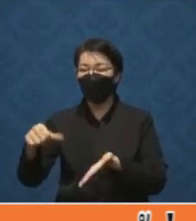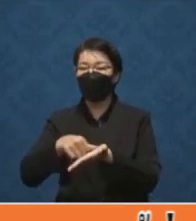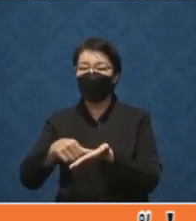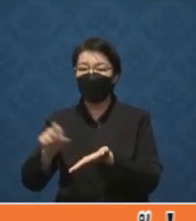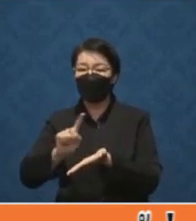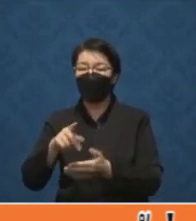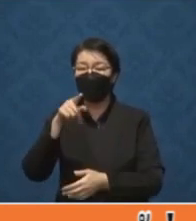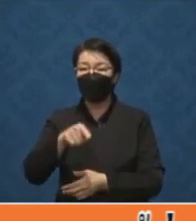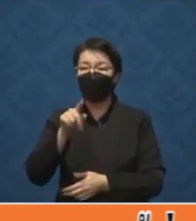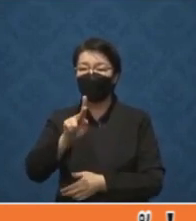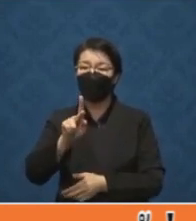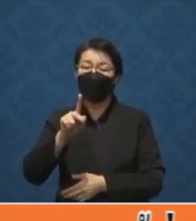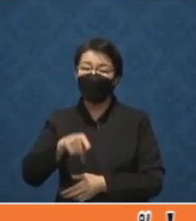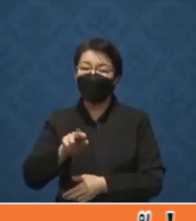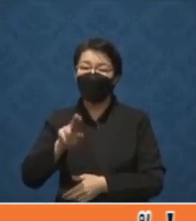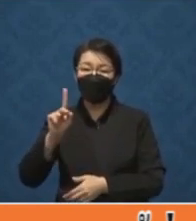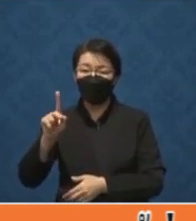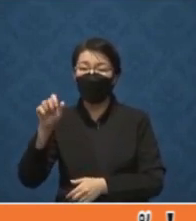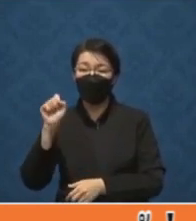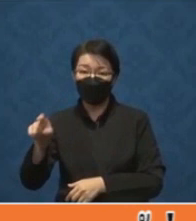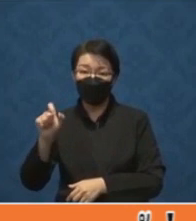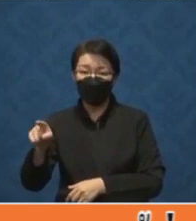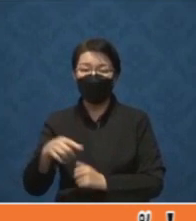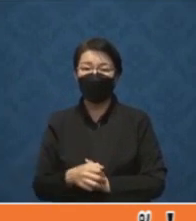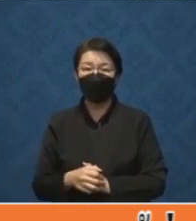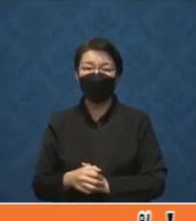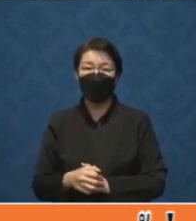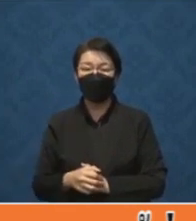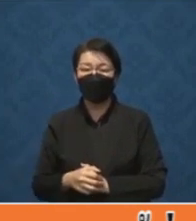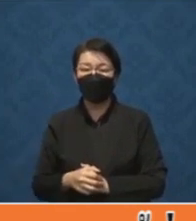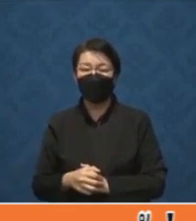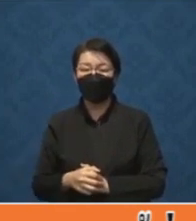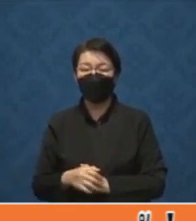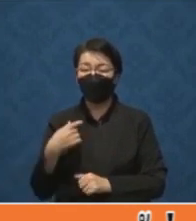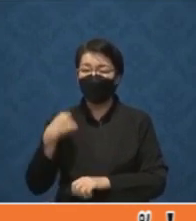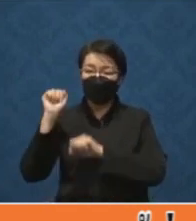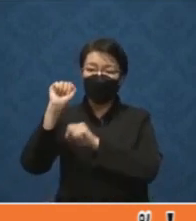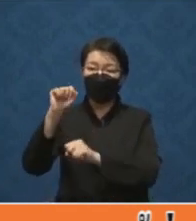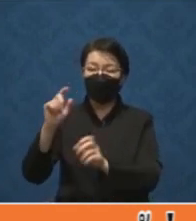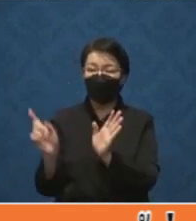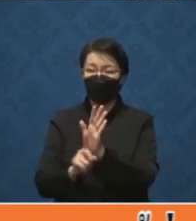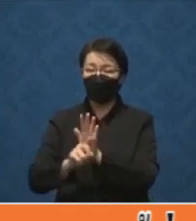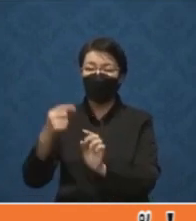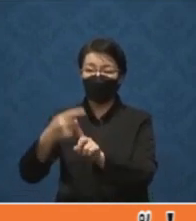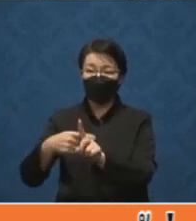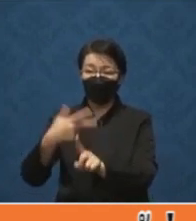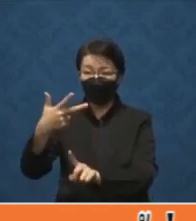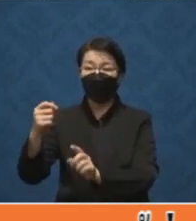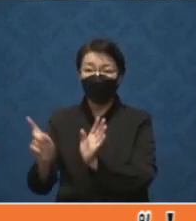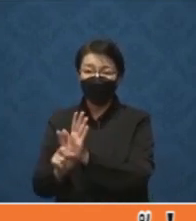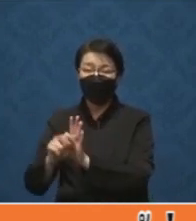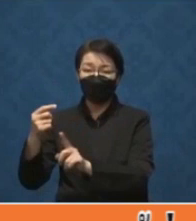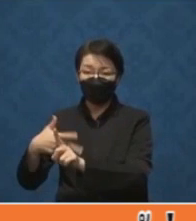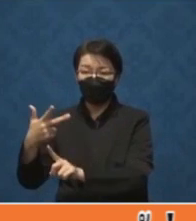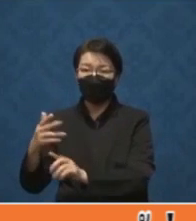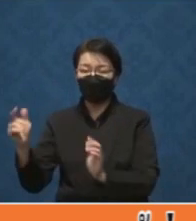การณ์ฉุกเฉินโดยนายกรัฐมนตรีจากเดิมประกาศได้คราวละสูงสุด3เดือนแก้เป็นครา